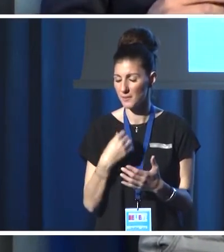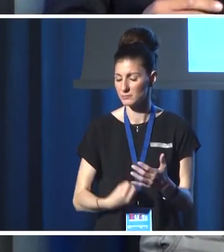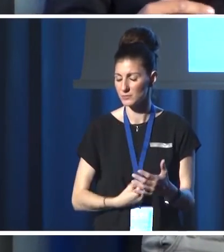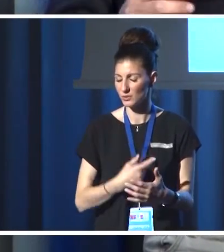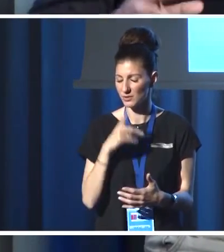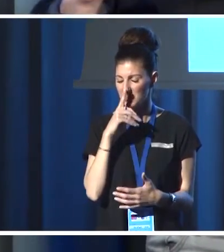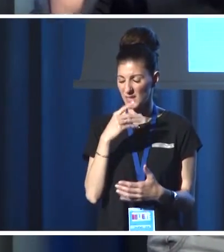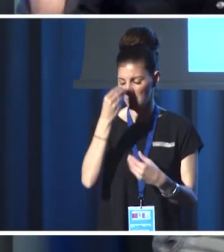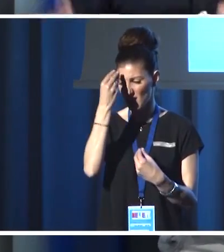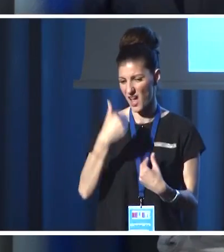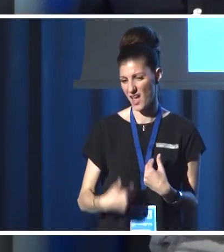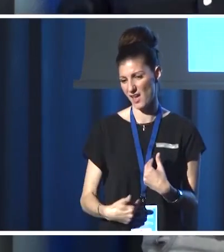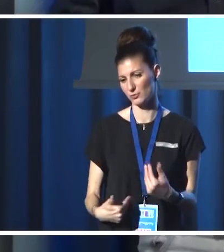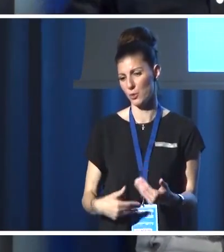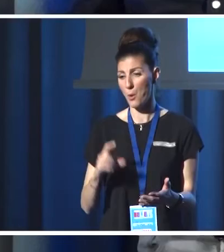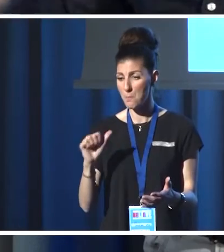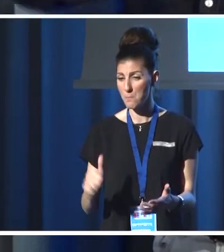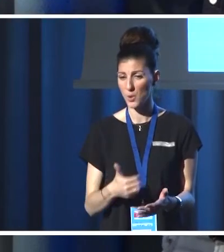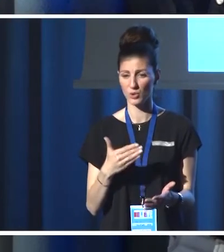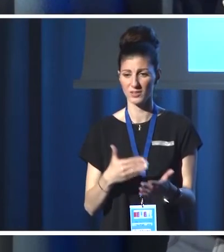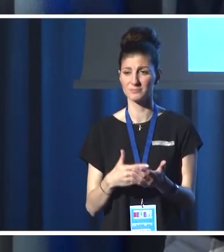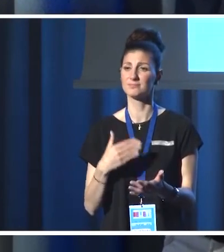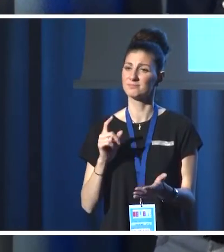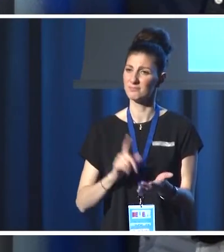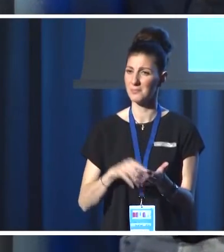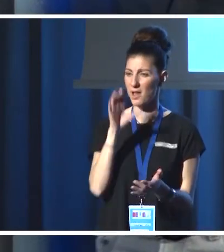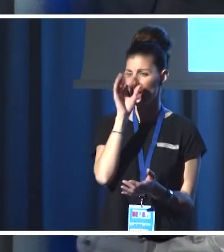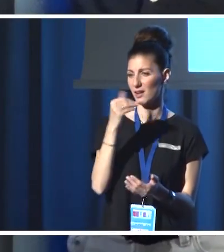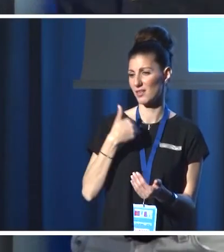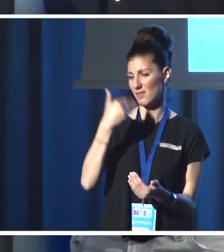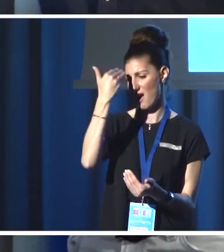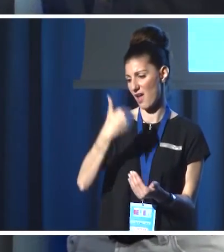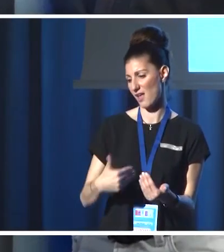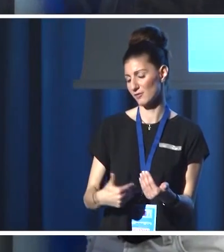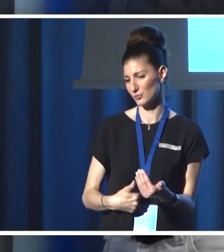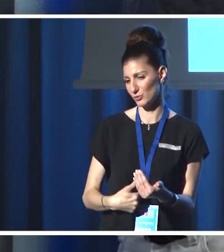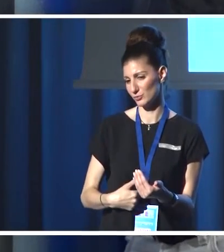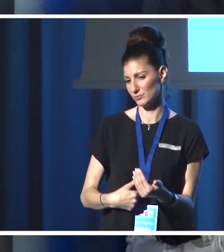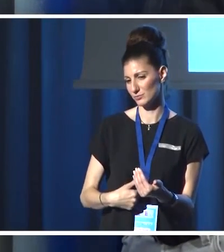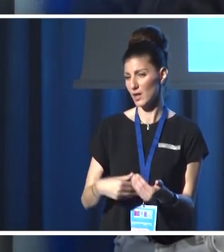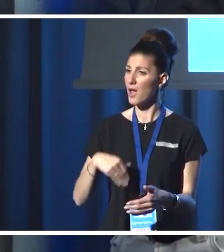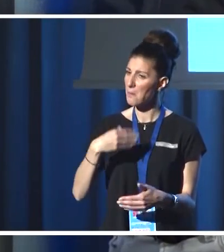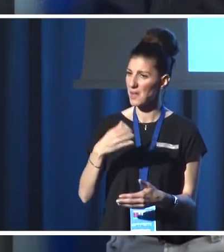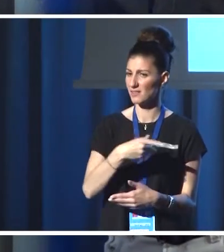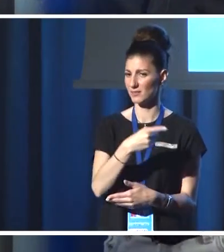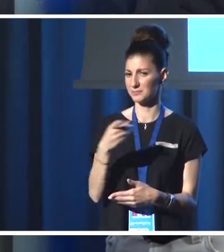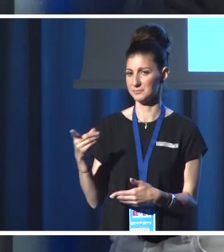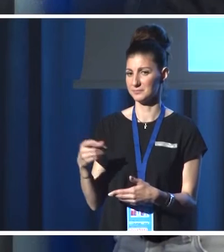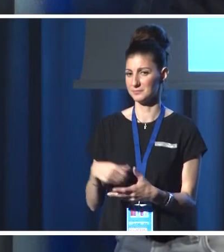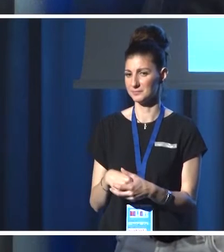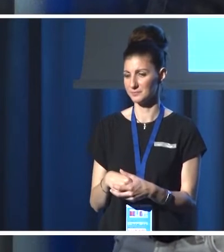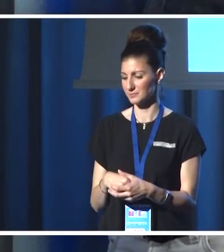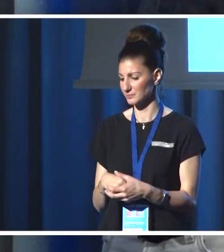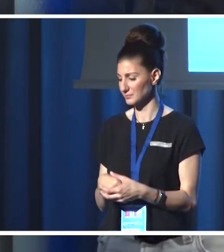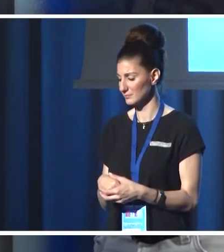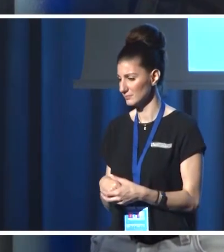είμαστε πρέπει να είμαστε πρώτα ειλικρινείς με τον εαυτό μας αυτοί οι δύο κύκλοι συμβολίζουν δύο πράγματα και έχουν εφαρμογή σε οτιδήποτε